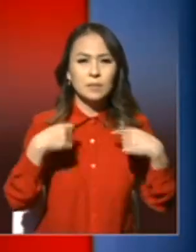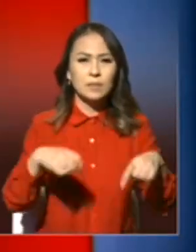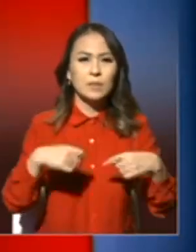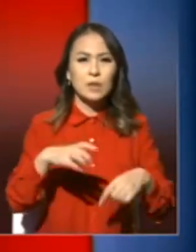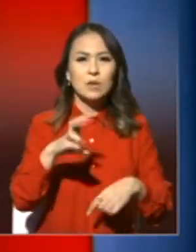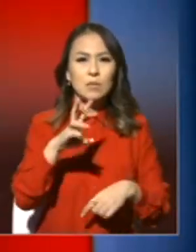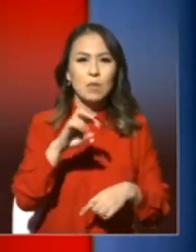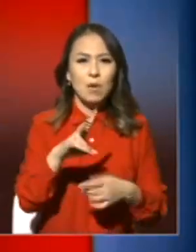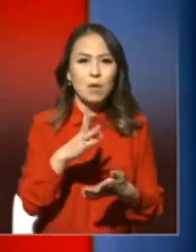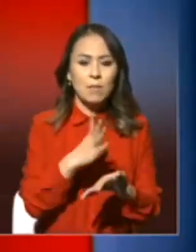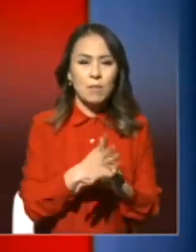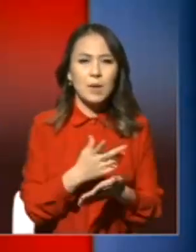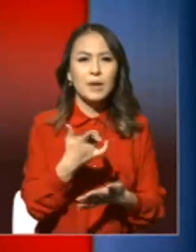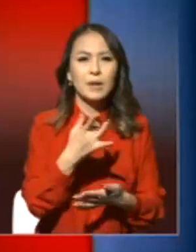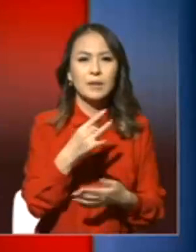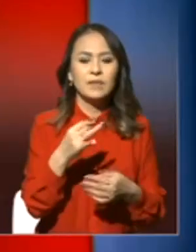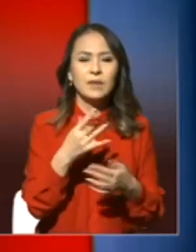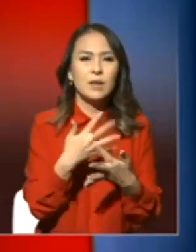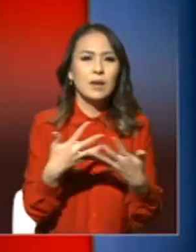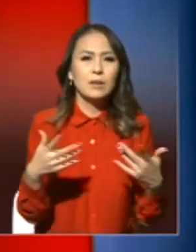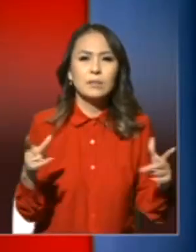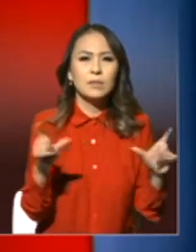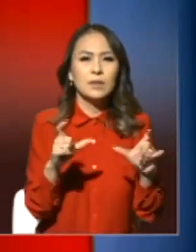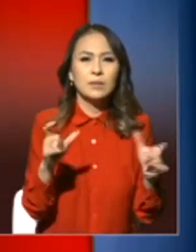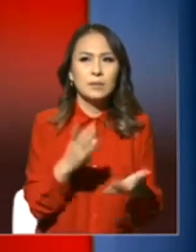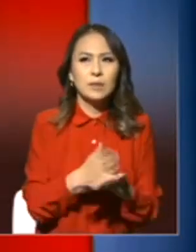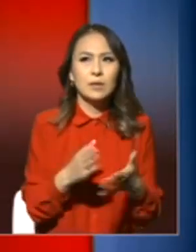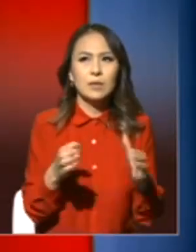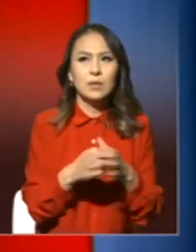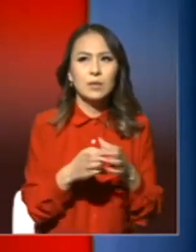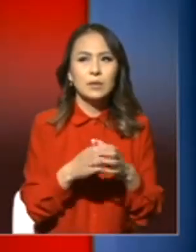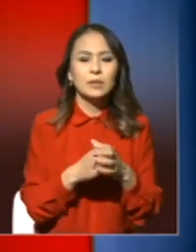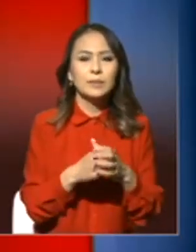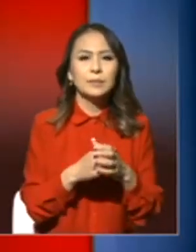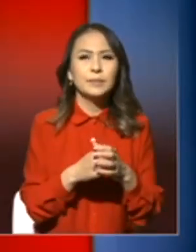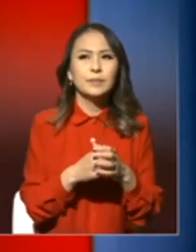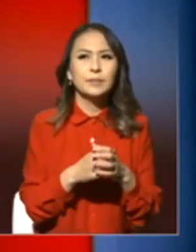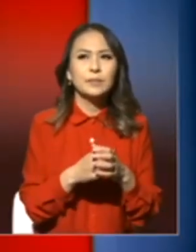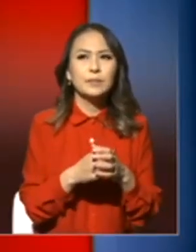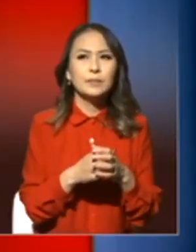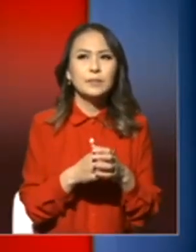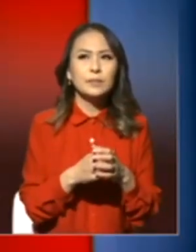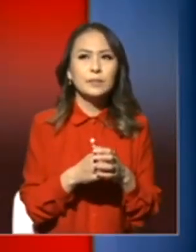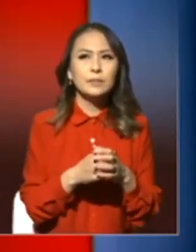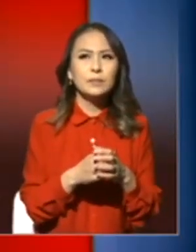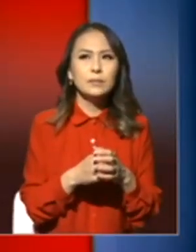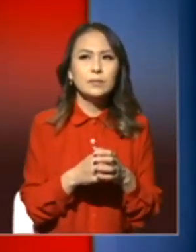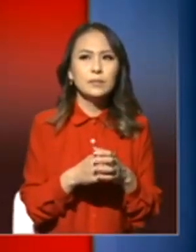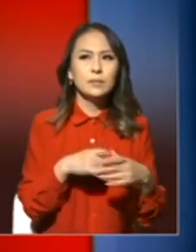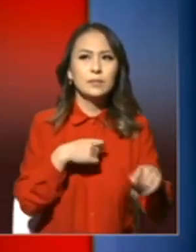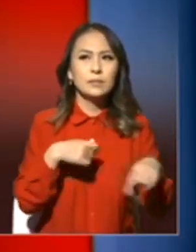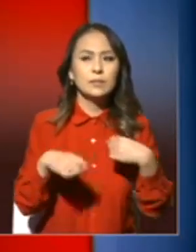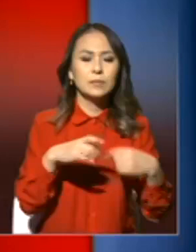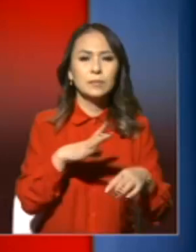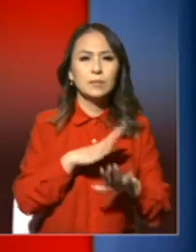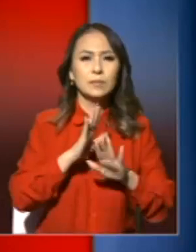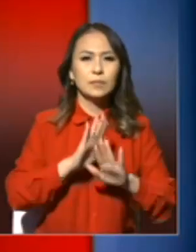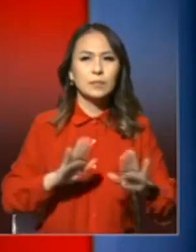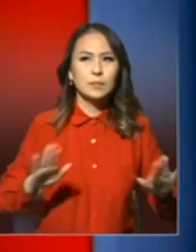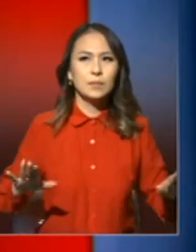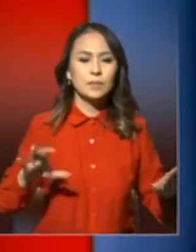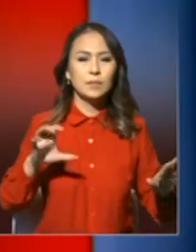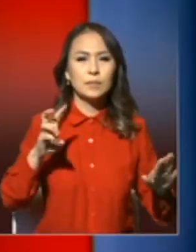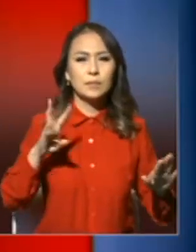бар, мына Greenwich Павлодарда бар, басқа компанияларға мысалы сол сауда жерлеріне шығарыңдар деп сөйтіп сол сауда жерлеріне қойғыздық. Смол